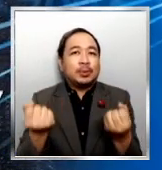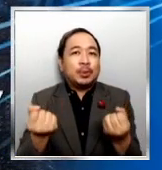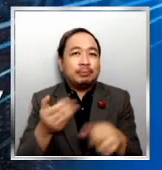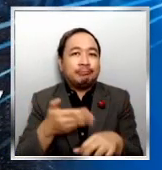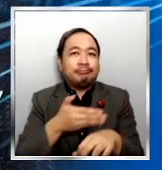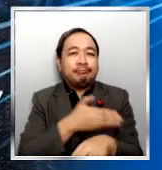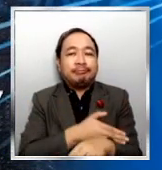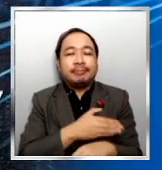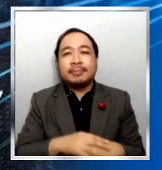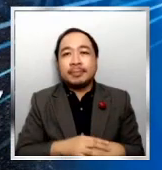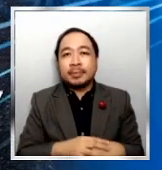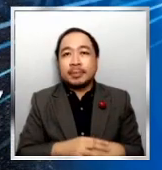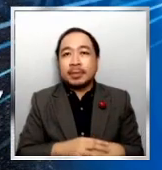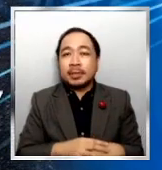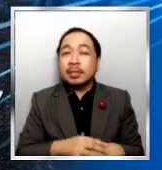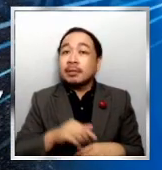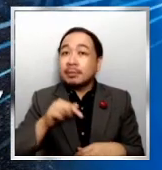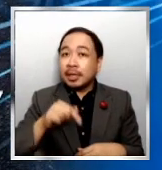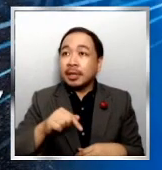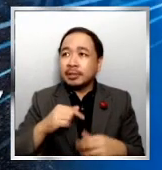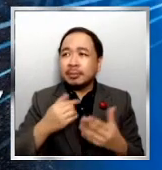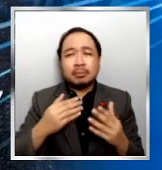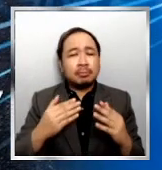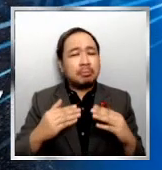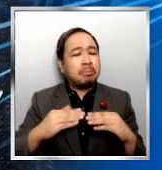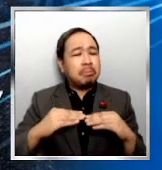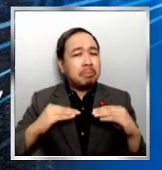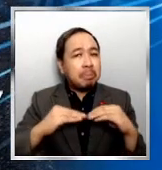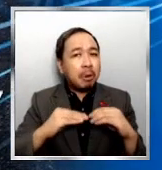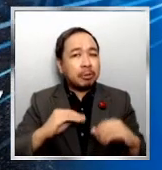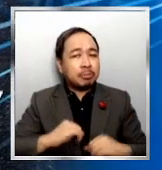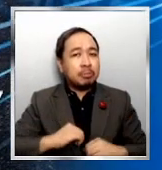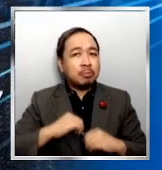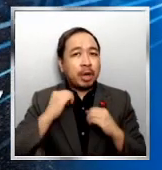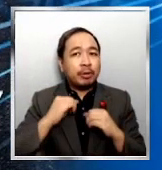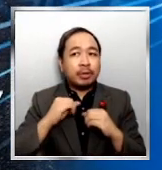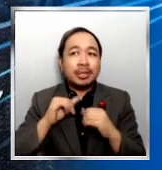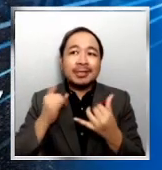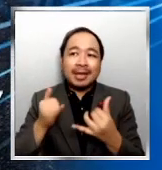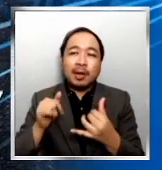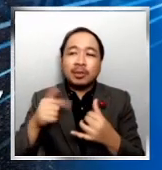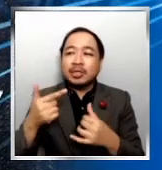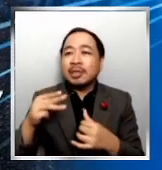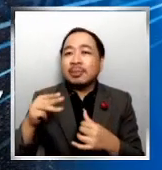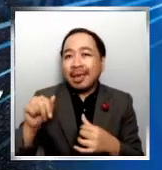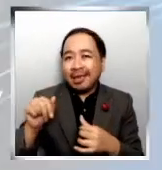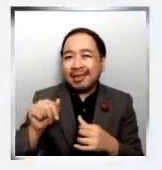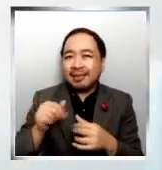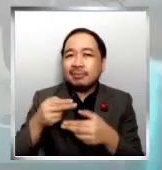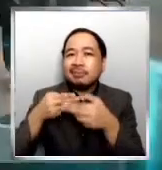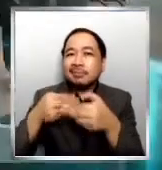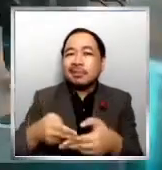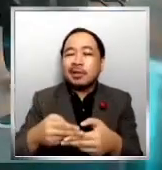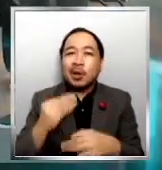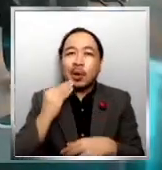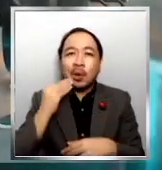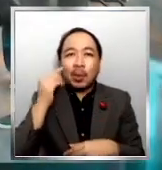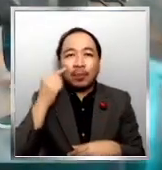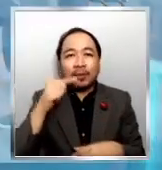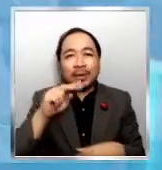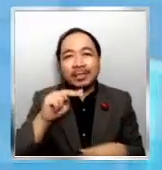makes us even more proud to call GMA the home of NCAA.